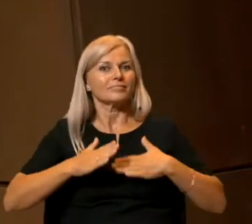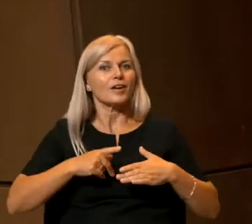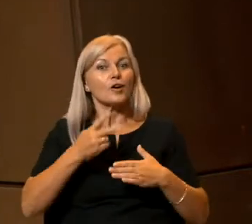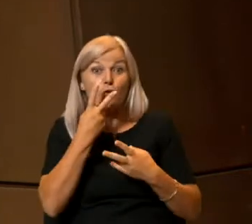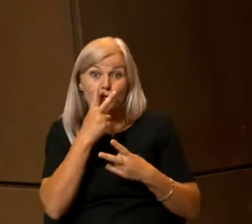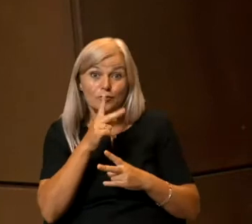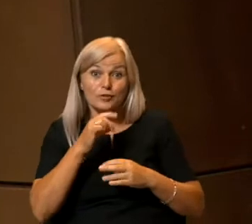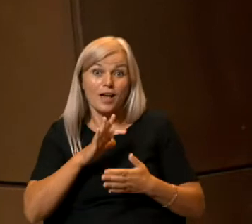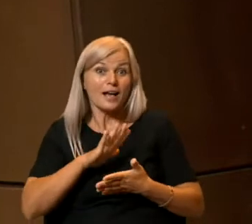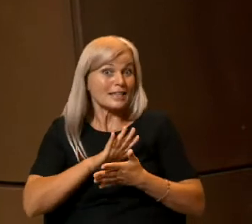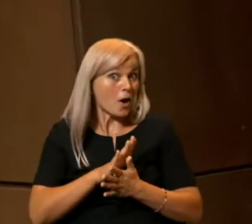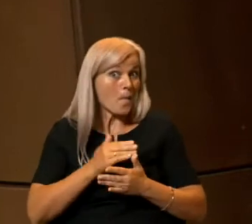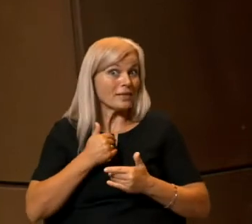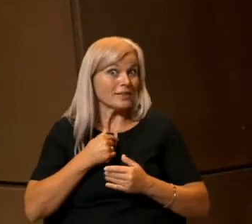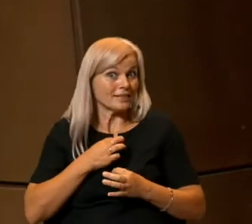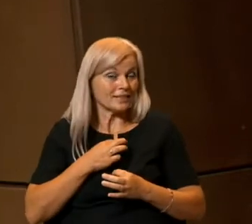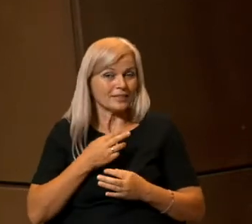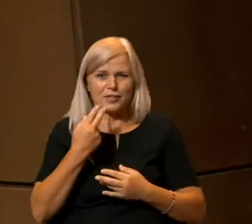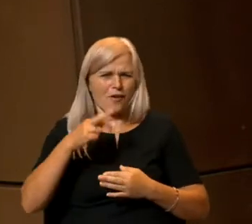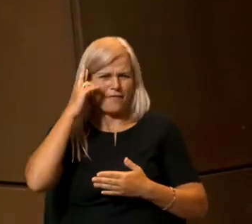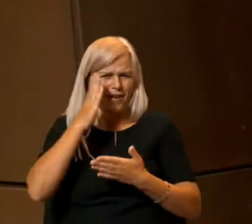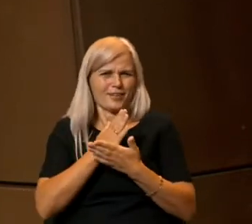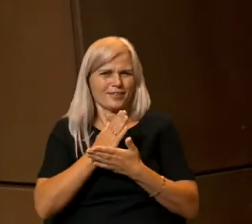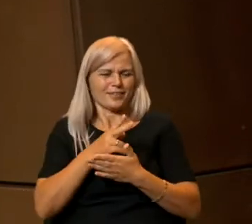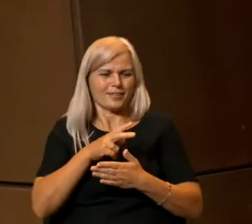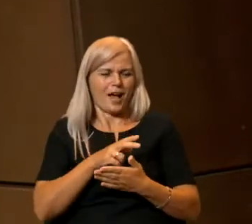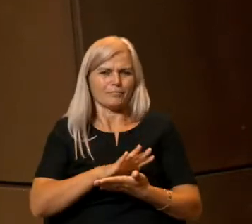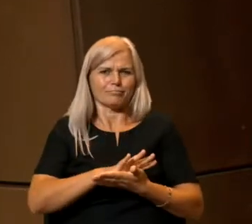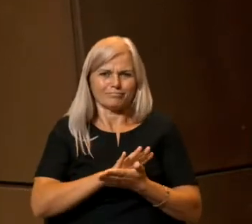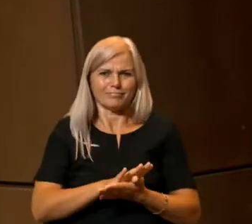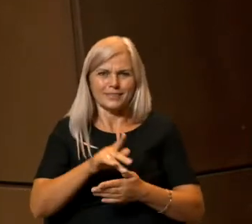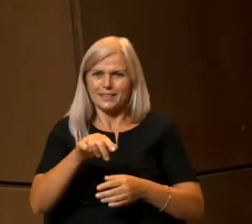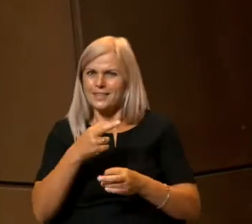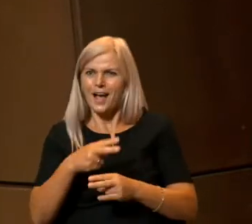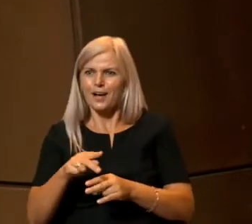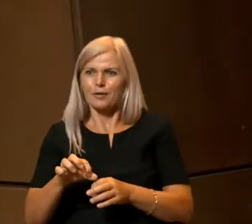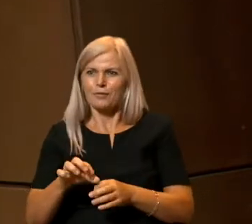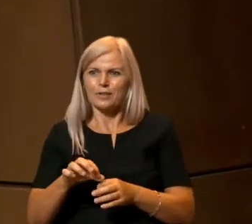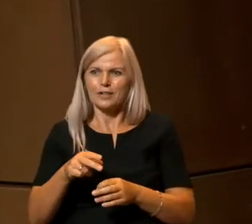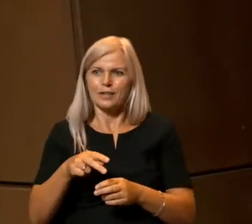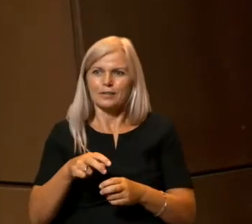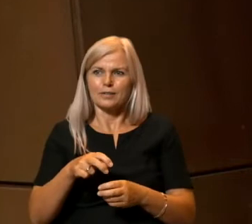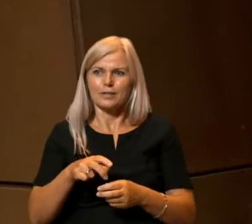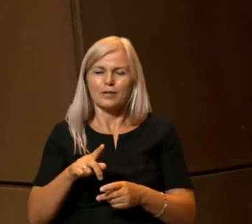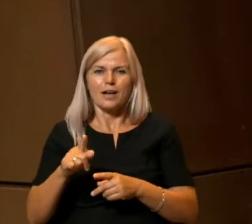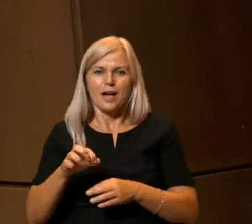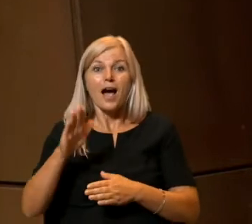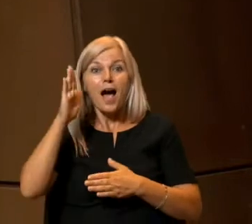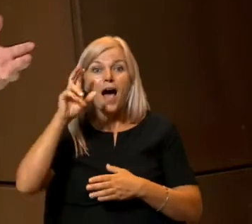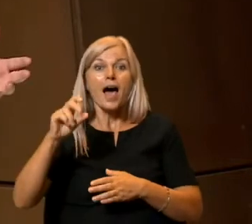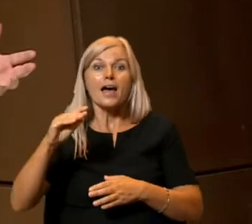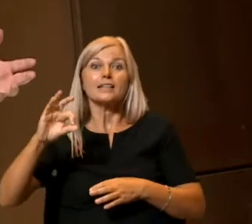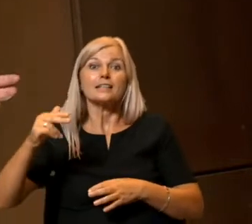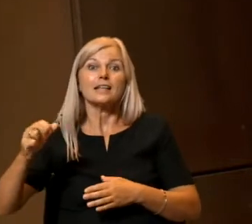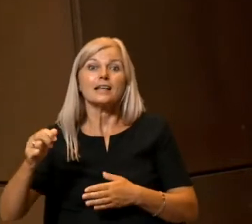zgadzają. Także nie wierzcie stereotypom. A pani Bers Hessi ma tą szansę, że Hesja jest w samym centrum Niemiec i